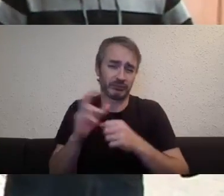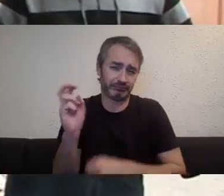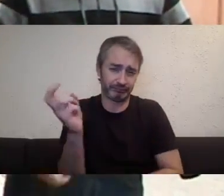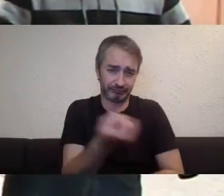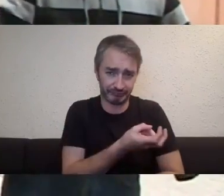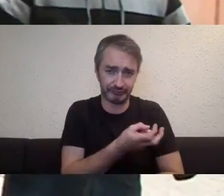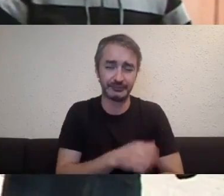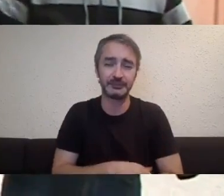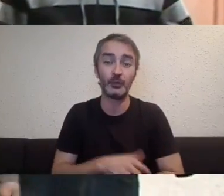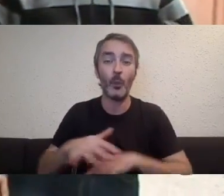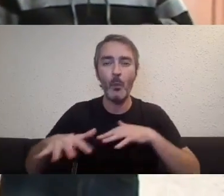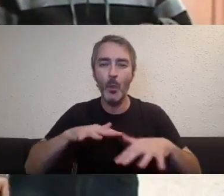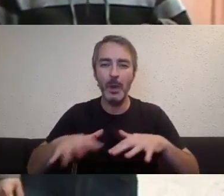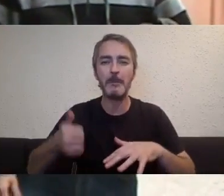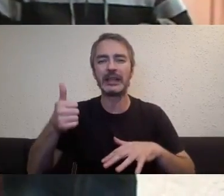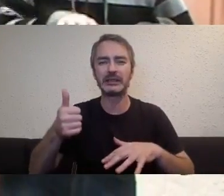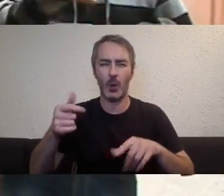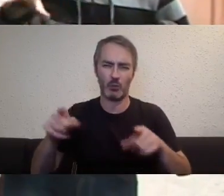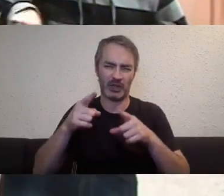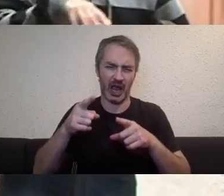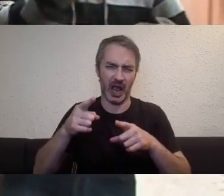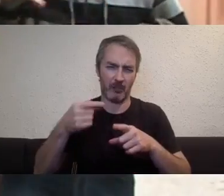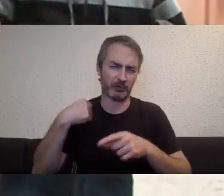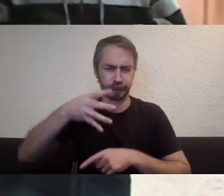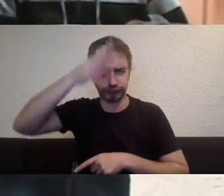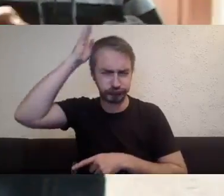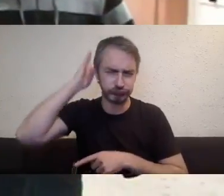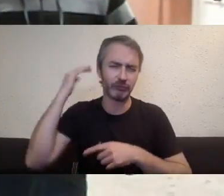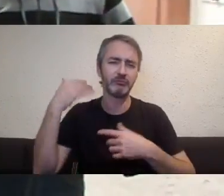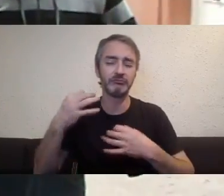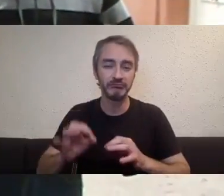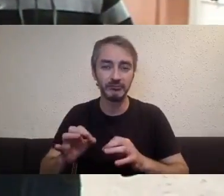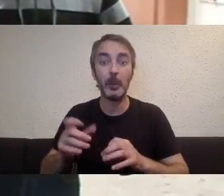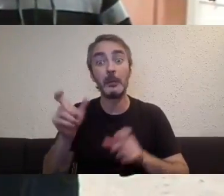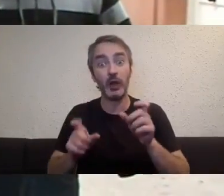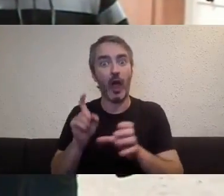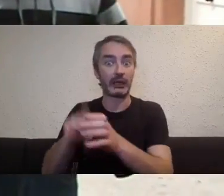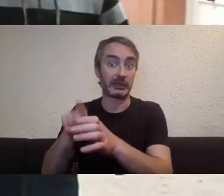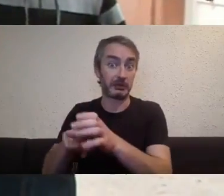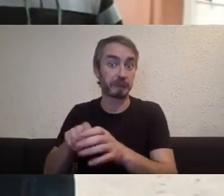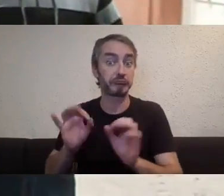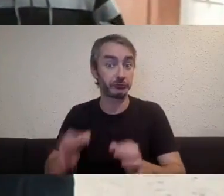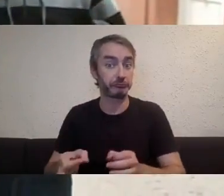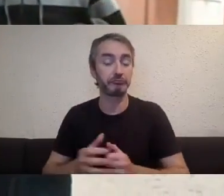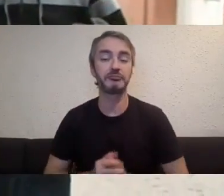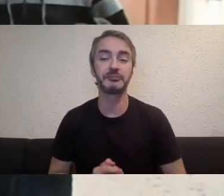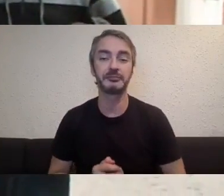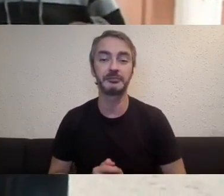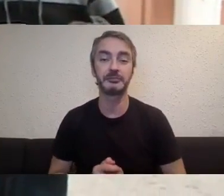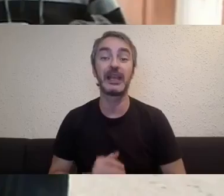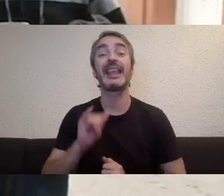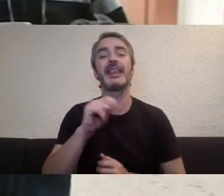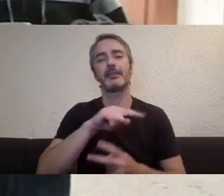grups de música, els Innocents, el moviment així hardcore que hi havia aquí al barri, i també la Garnatxa hi participava